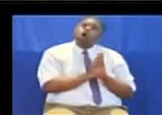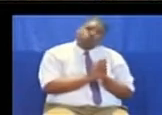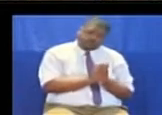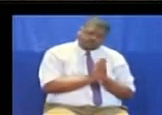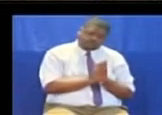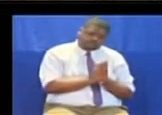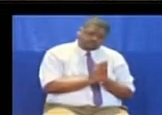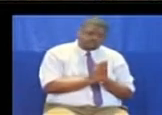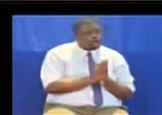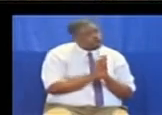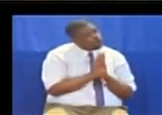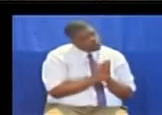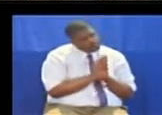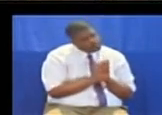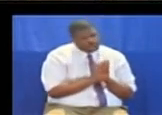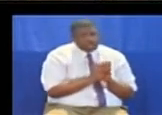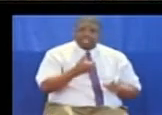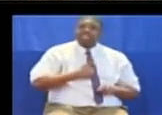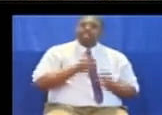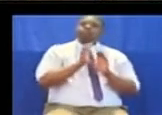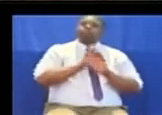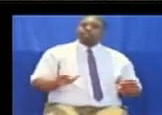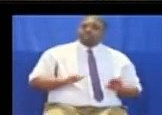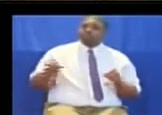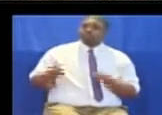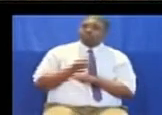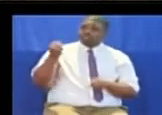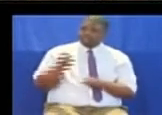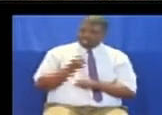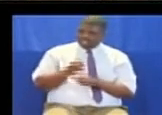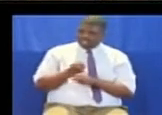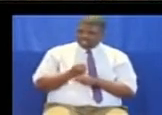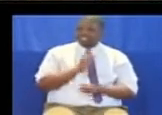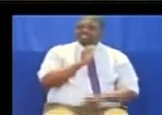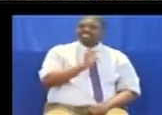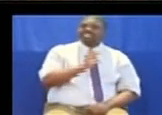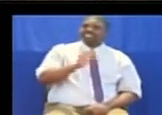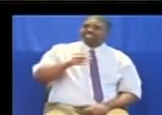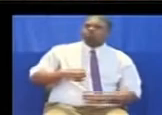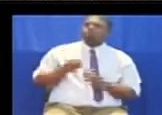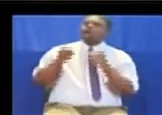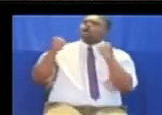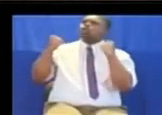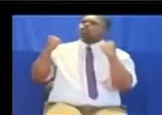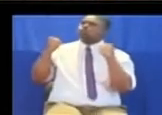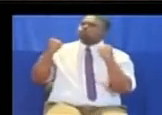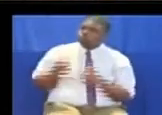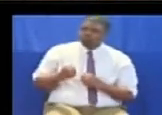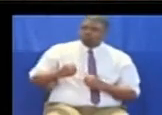miwili, niko tayari kukitumikia Chama cha Mapinduzi kwa nguvu zangu zote.